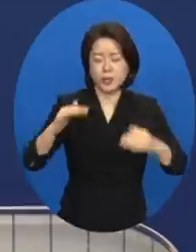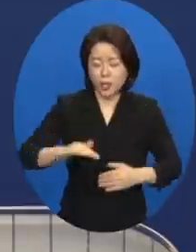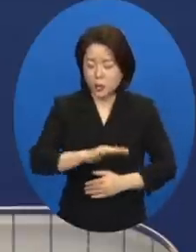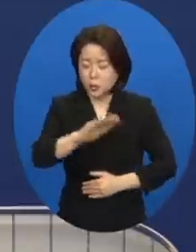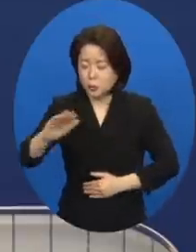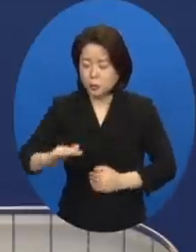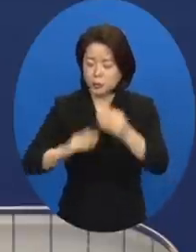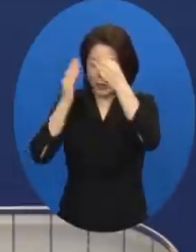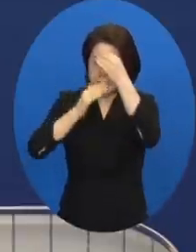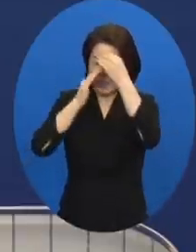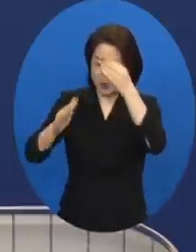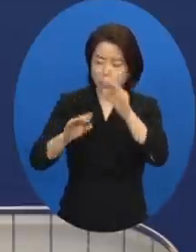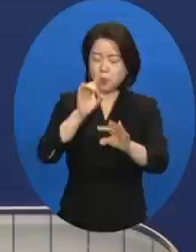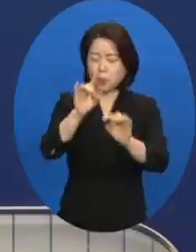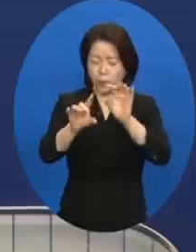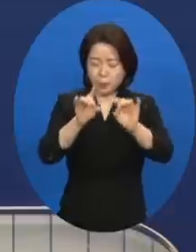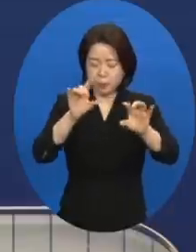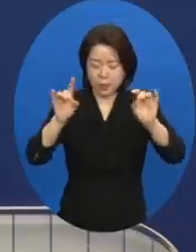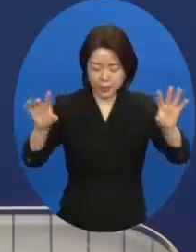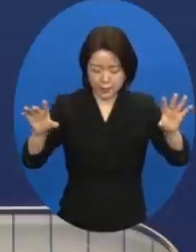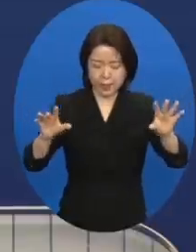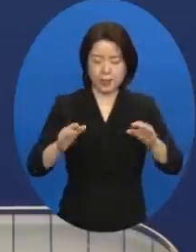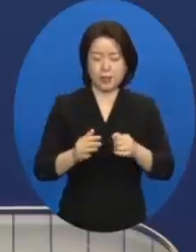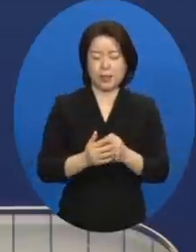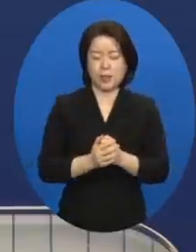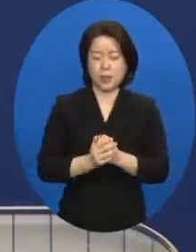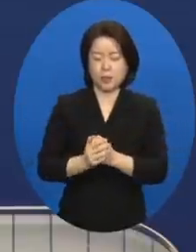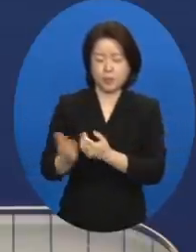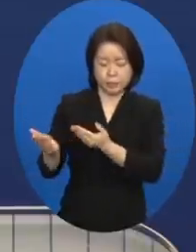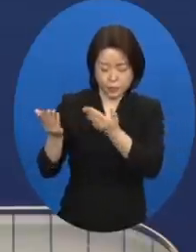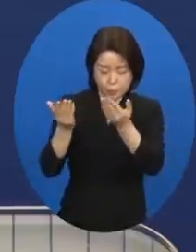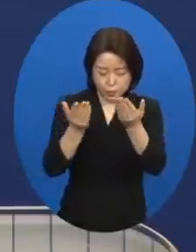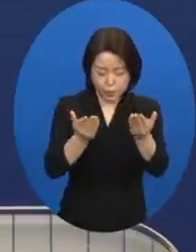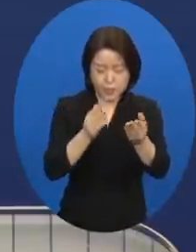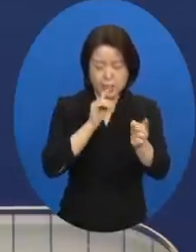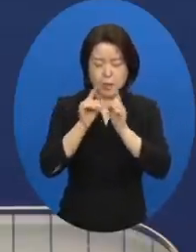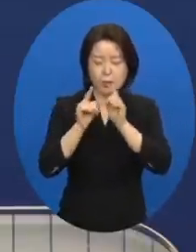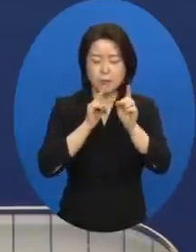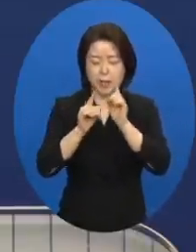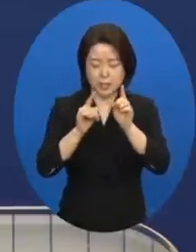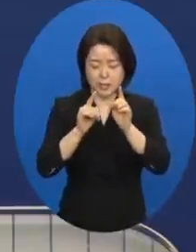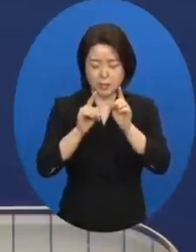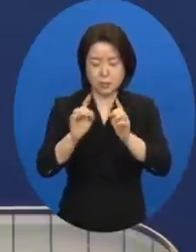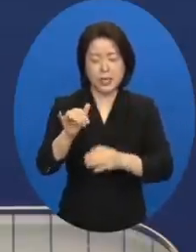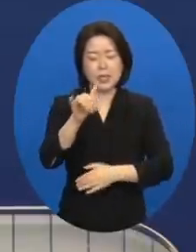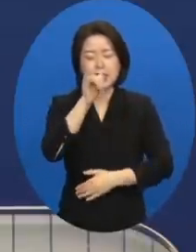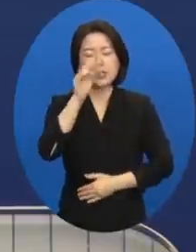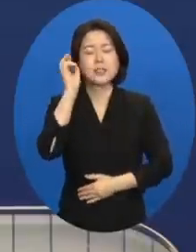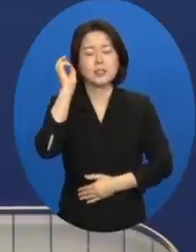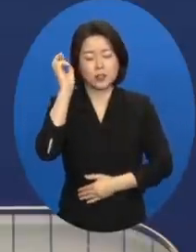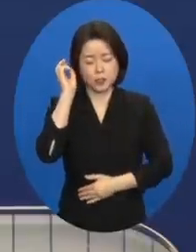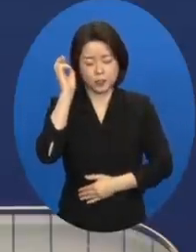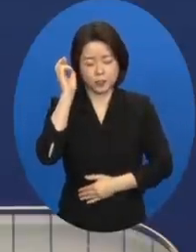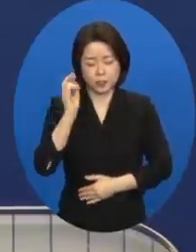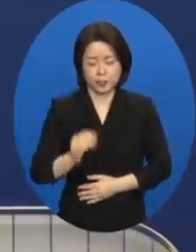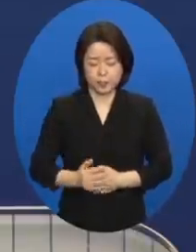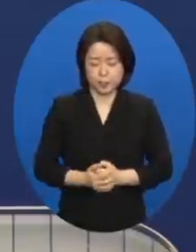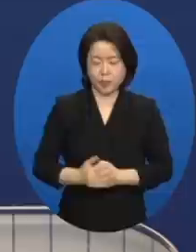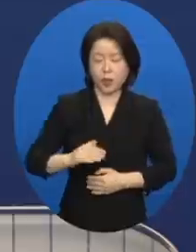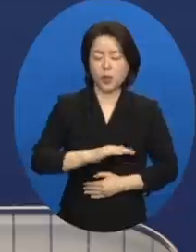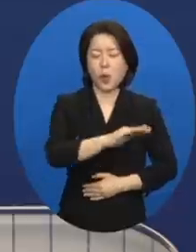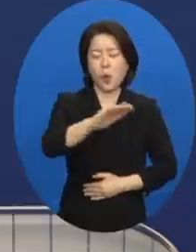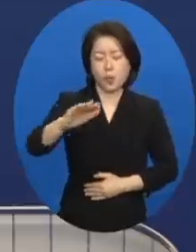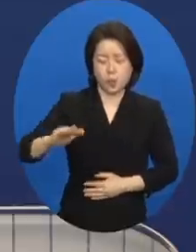성도 각자에게 들려주는 말씀이 있을 것인데